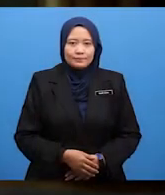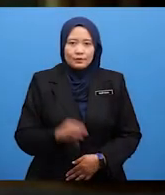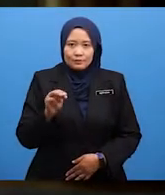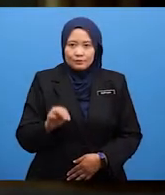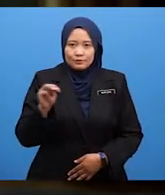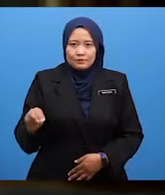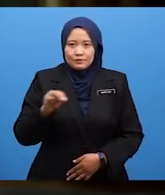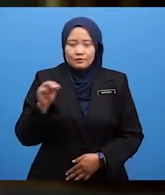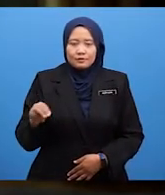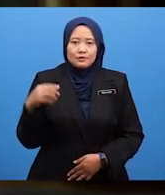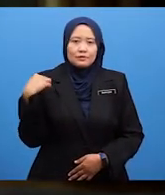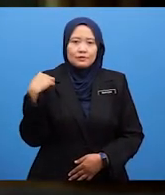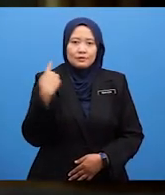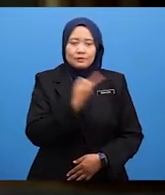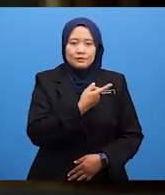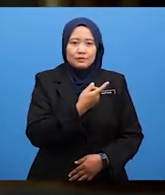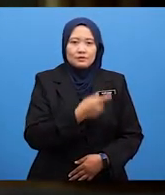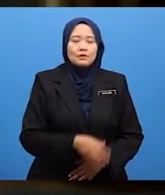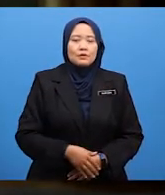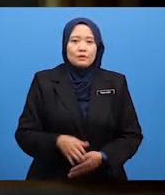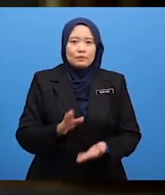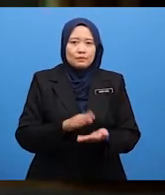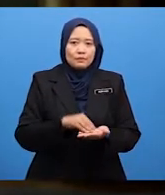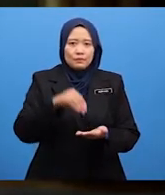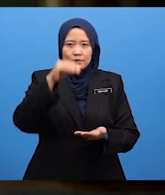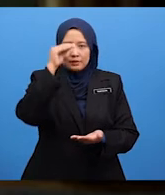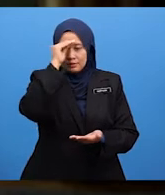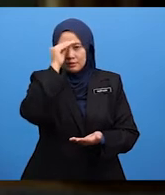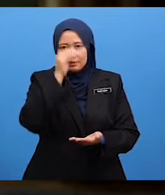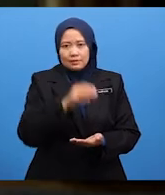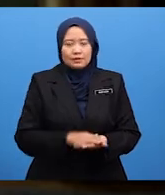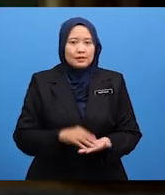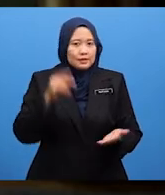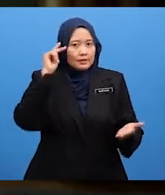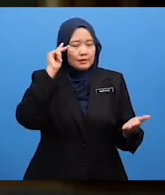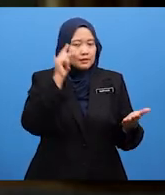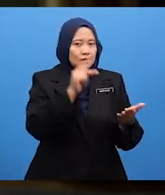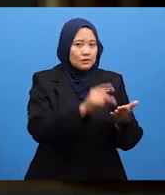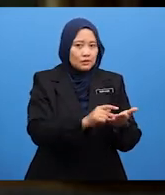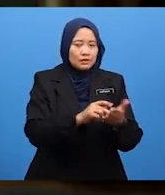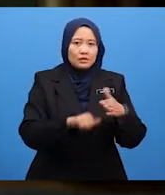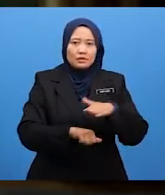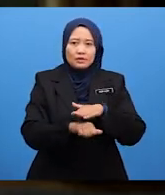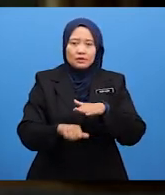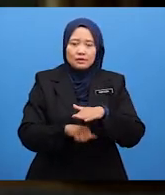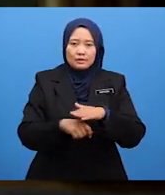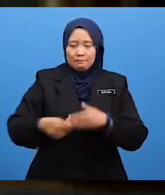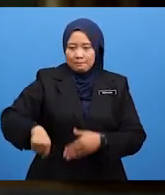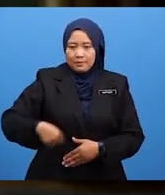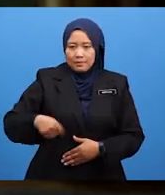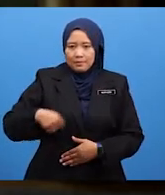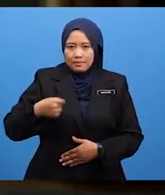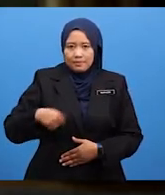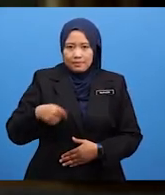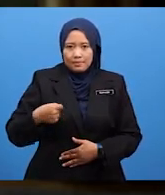Murid-murid, kini kita beralih kepada pembelajaran seterusnya iaitu pengenalan kaedah asas petikan gambus yang akan